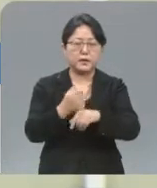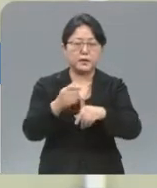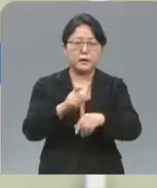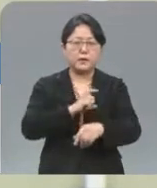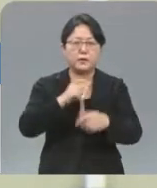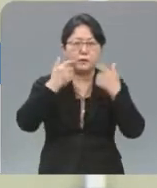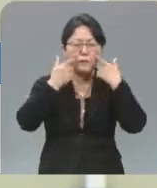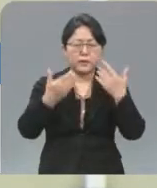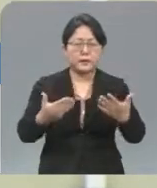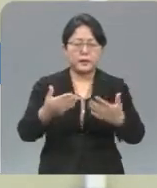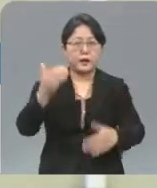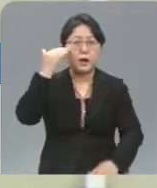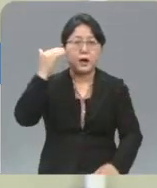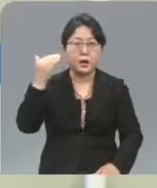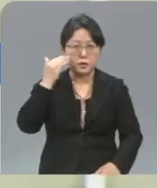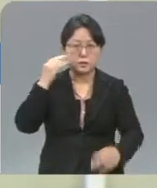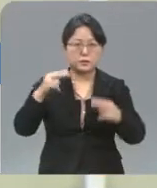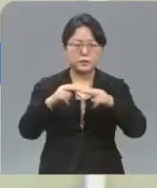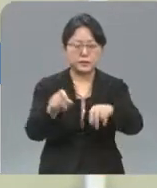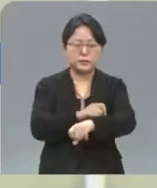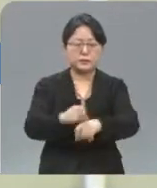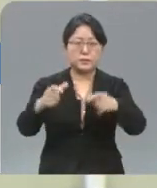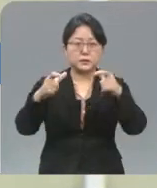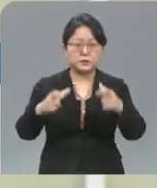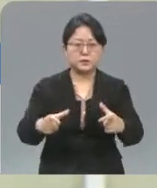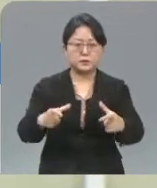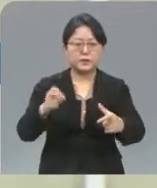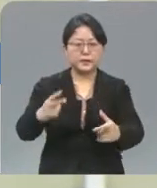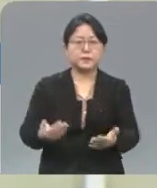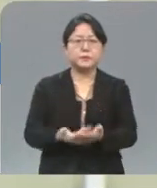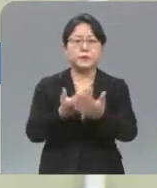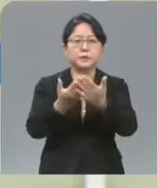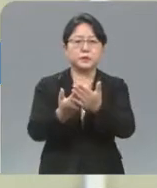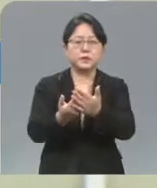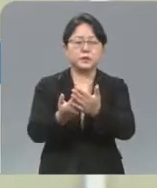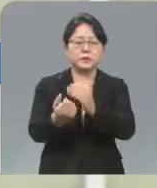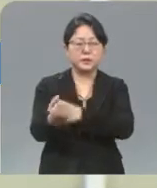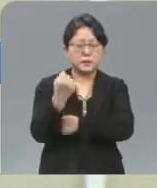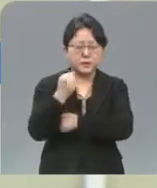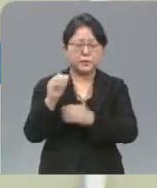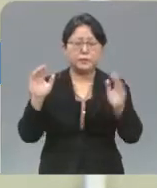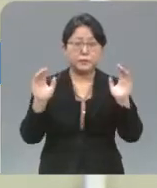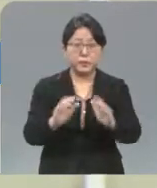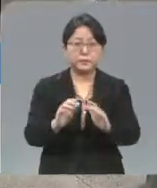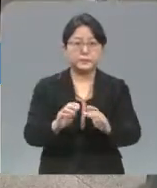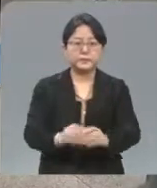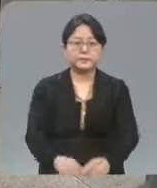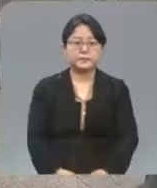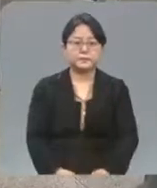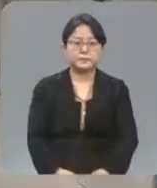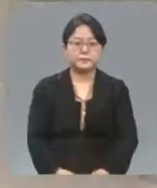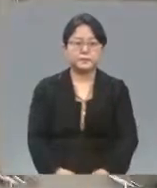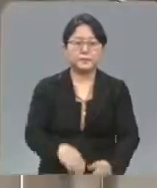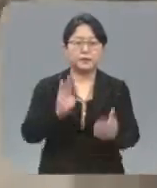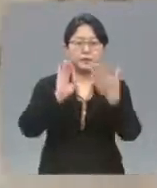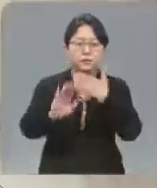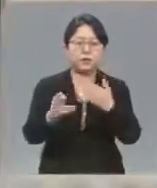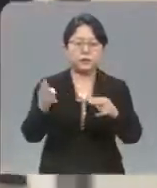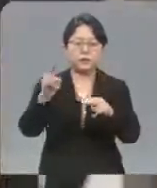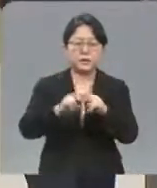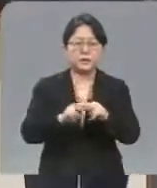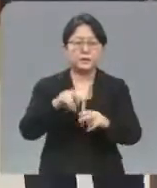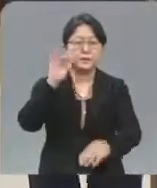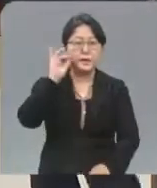명실상부한 한국의 실리콘밸리로 거듭나도록 힘을 모으겠습니다. 이후 취임한